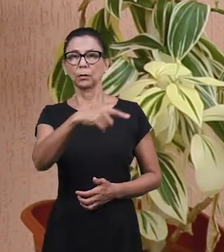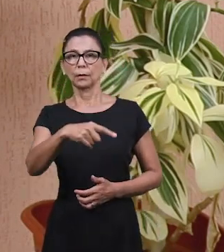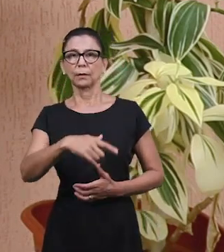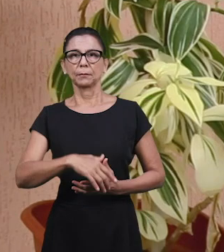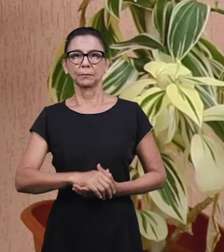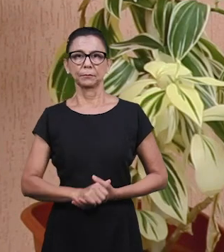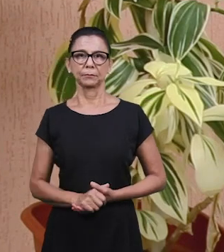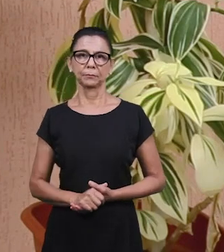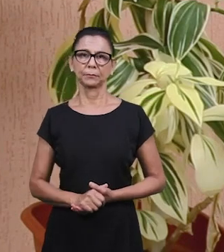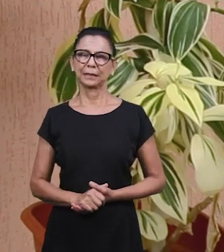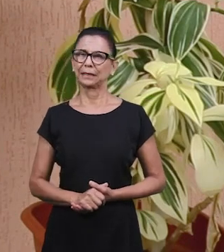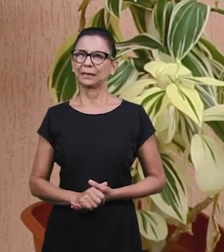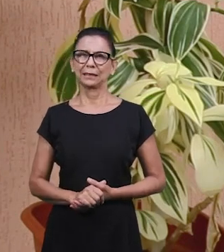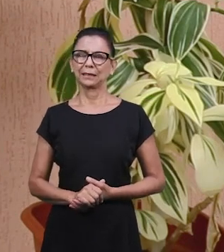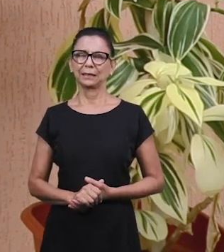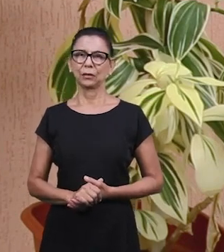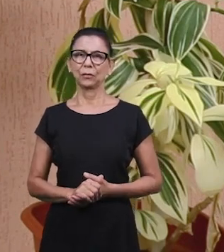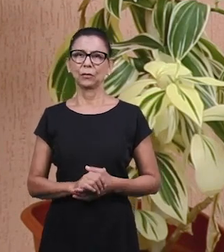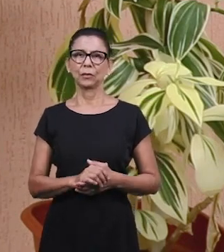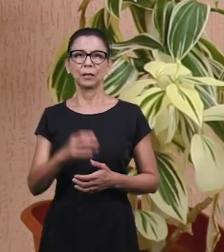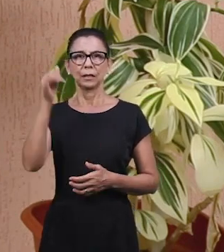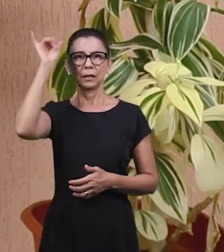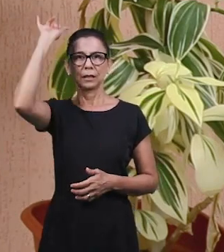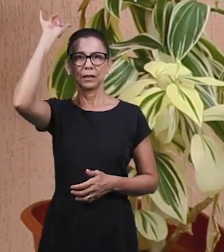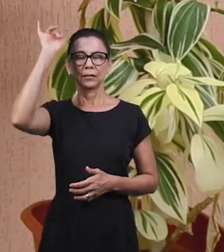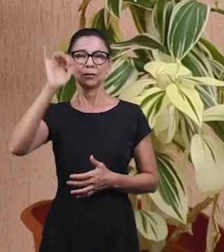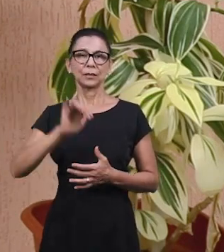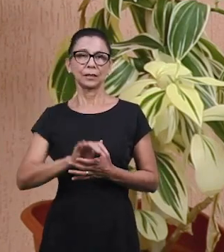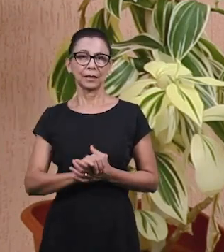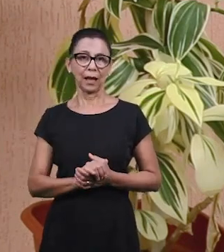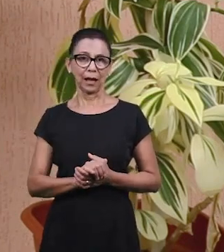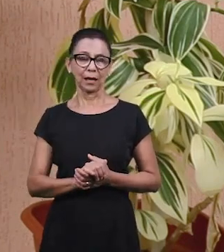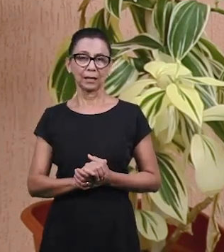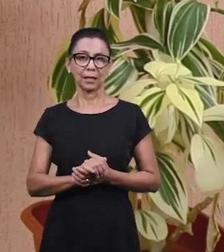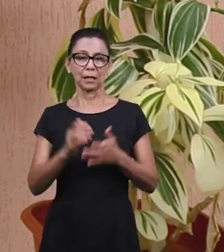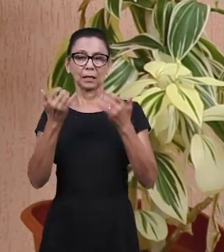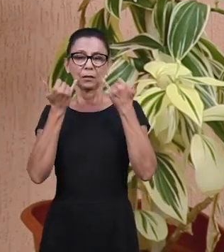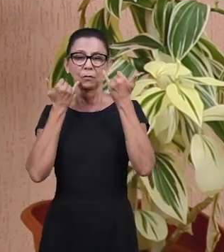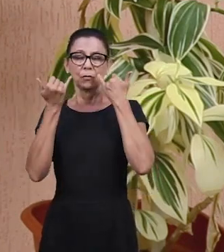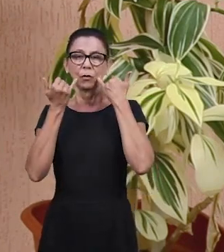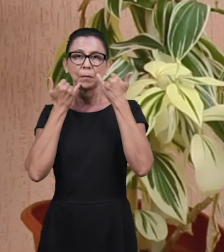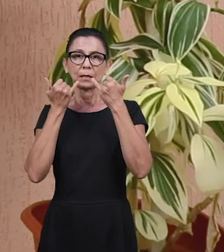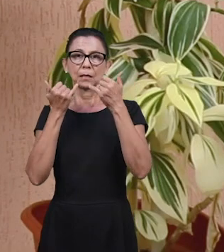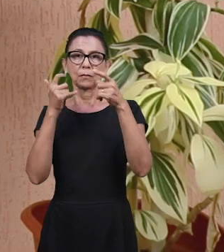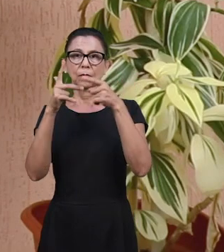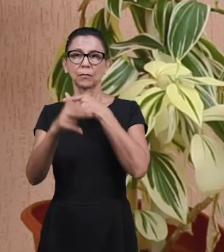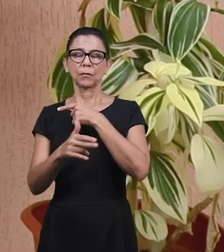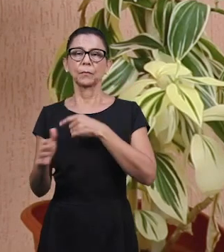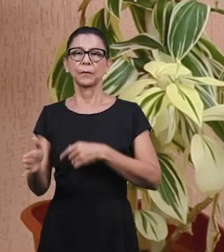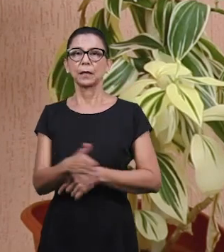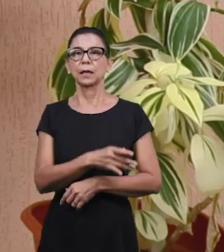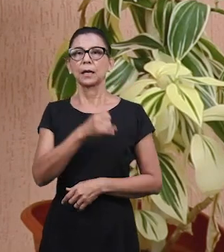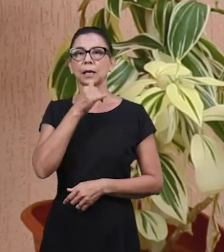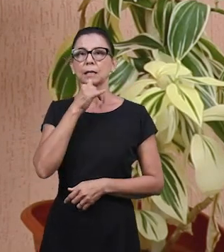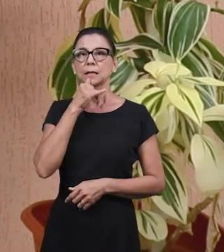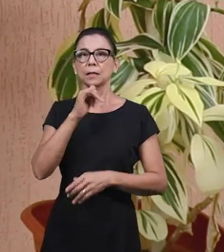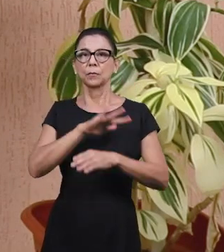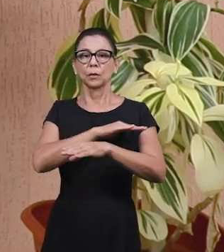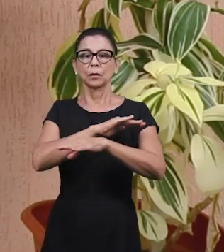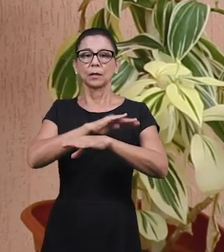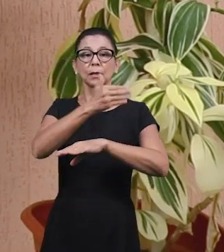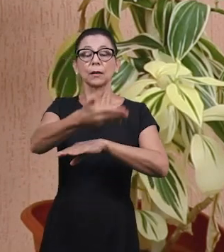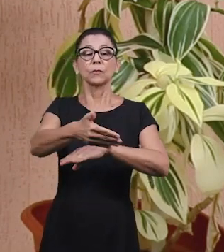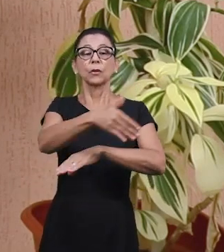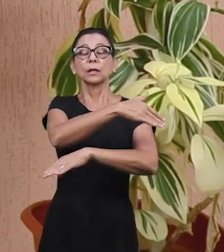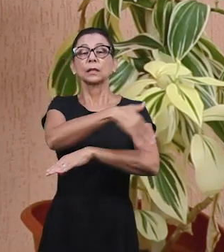et à noter. Ne pas permettre que ce qui se passe autour vienne déranger mon attention. Mais